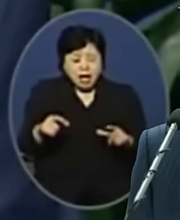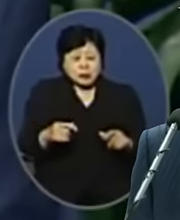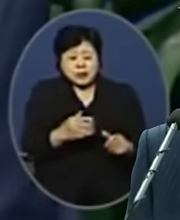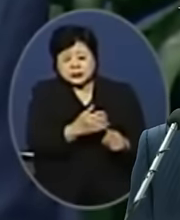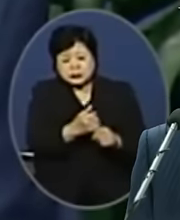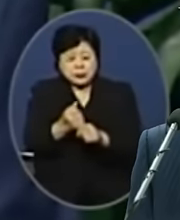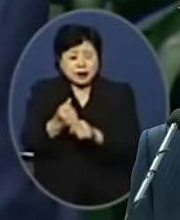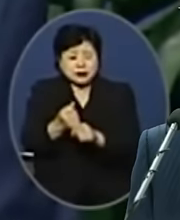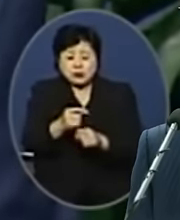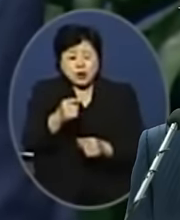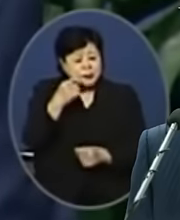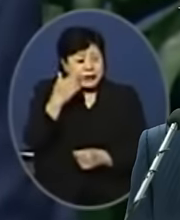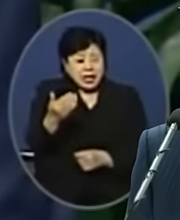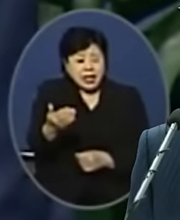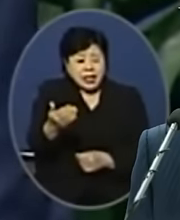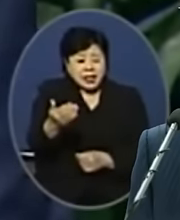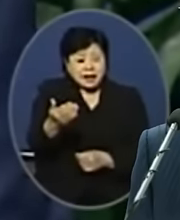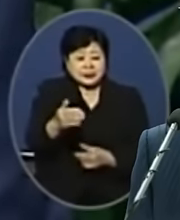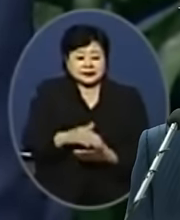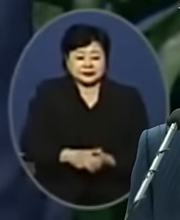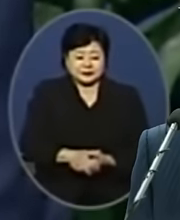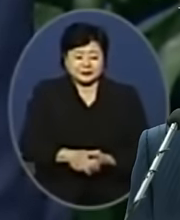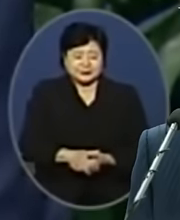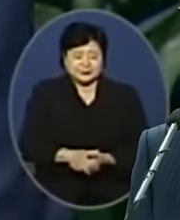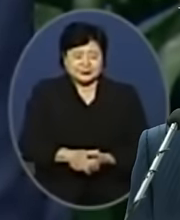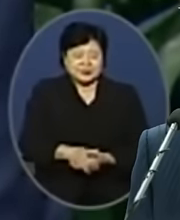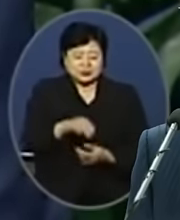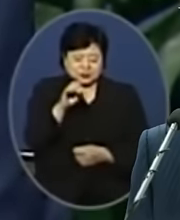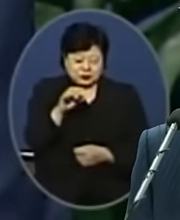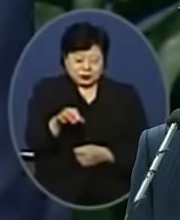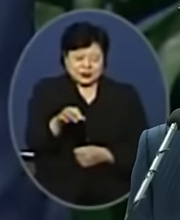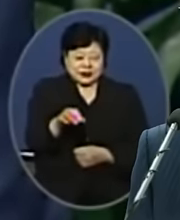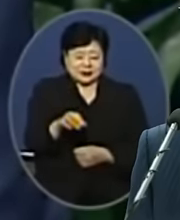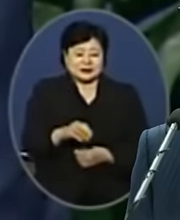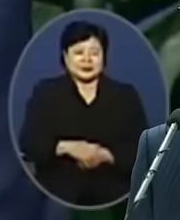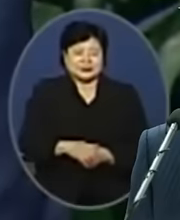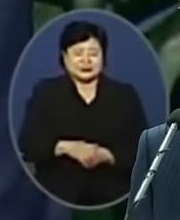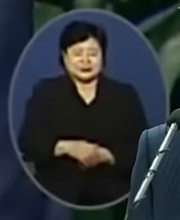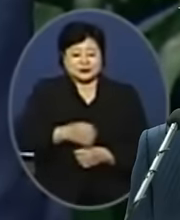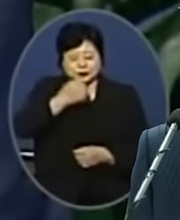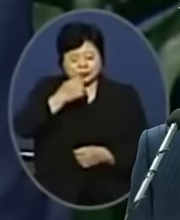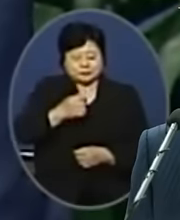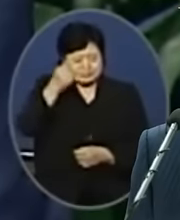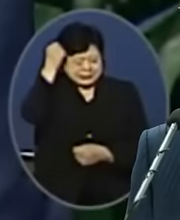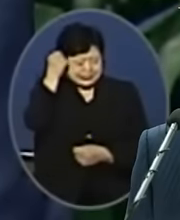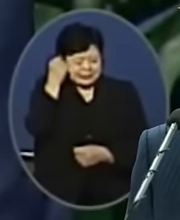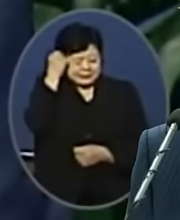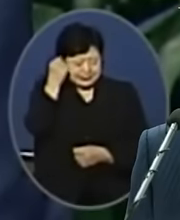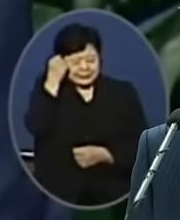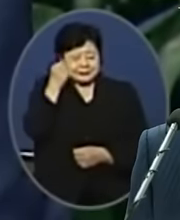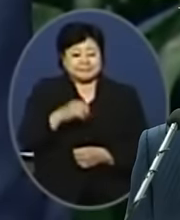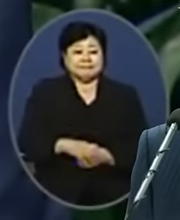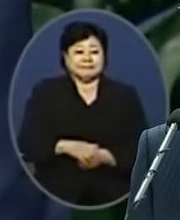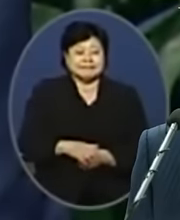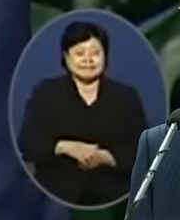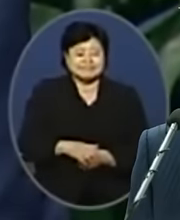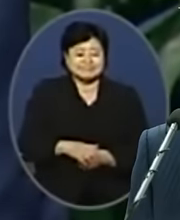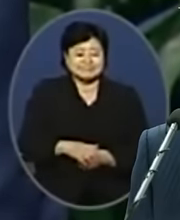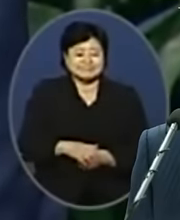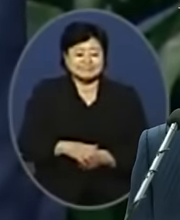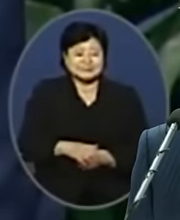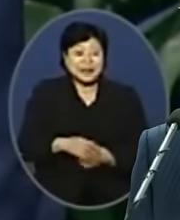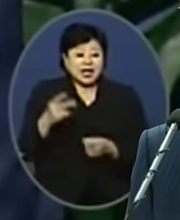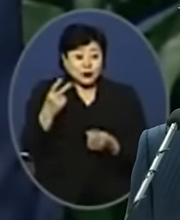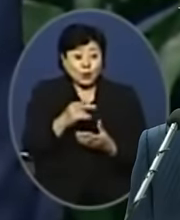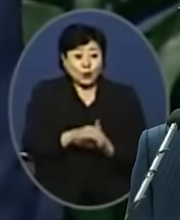내려가서 뭘 하겠습니까? 그는 끌려 내려가면서도 꿈은 잊지 않았었습니다. 그리고